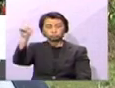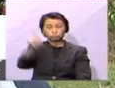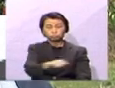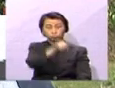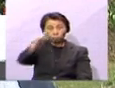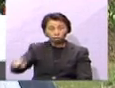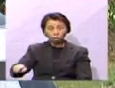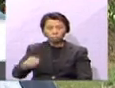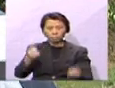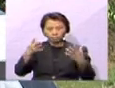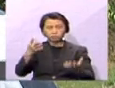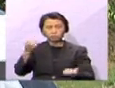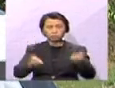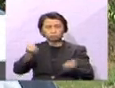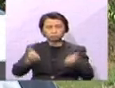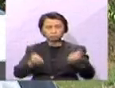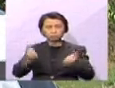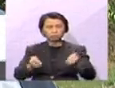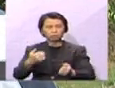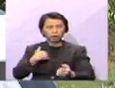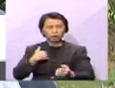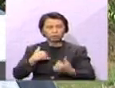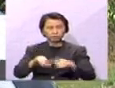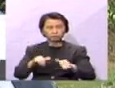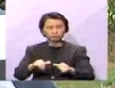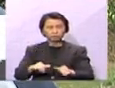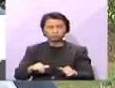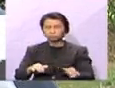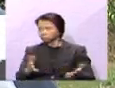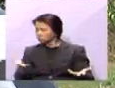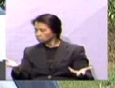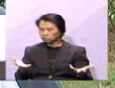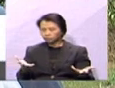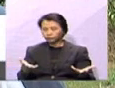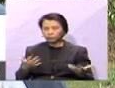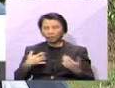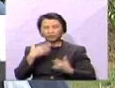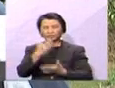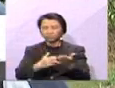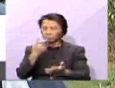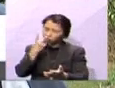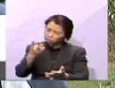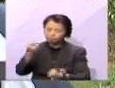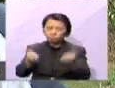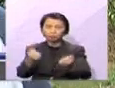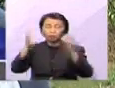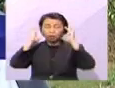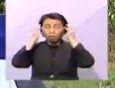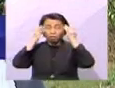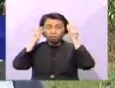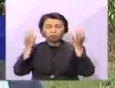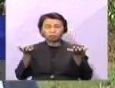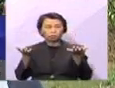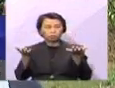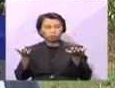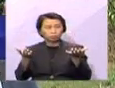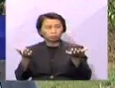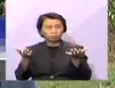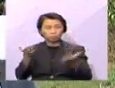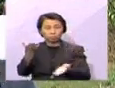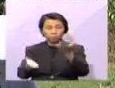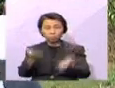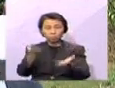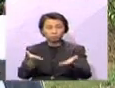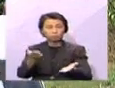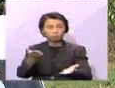pengguna saya tengok ada yang masih ter lag Mas macam dia tak tah Kemungkinan